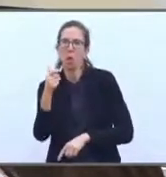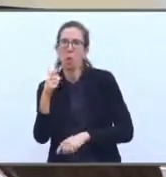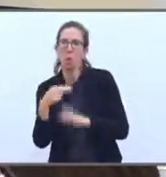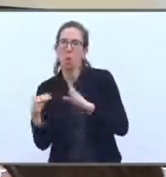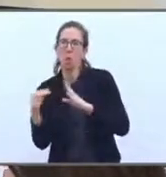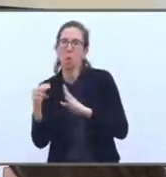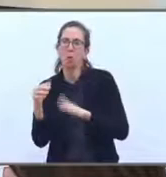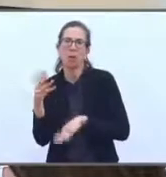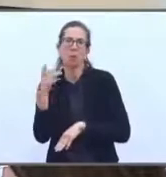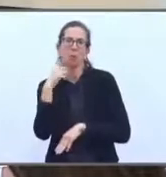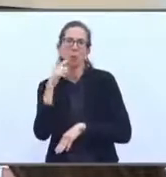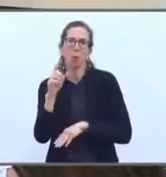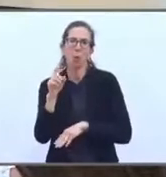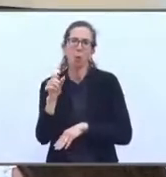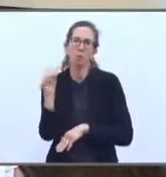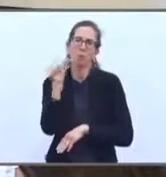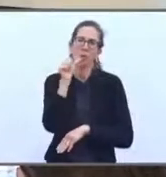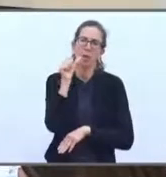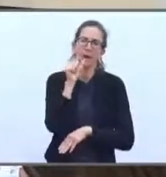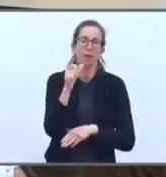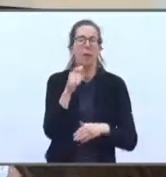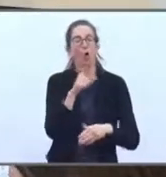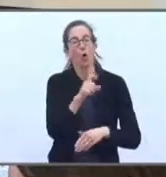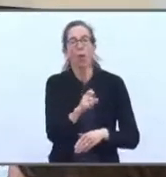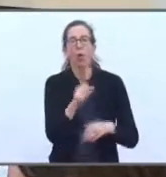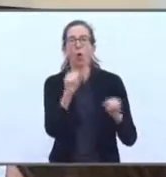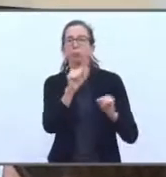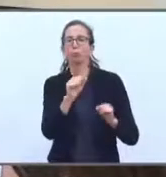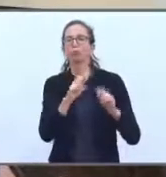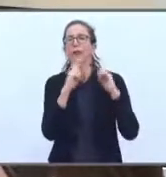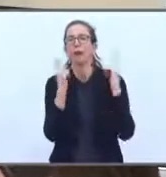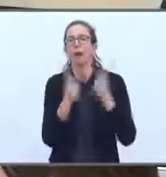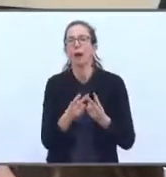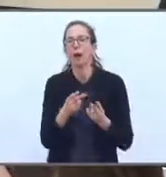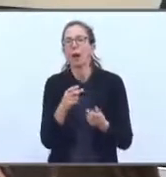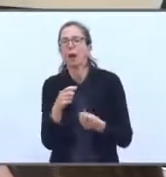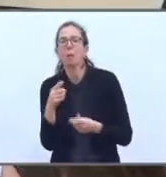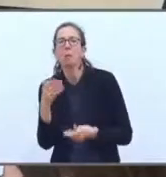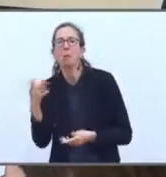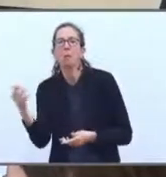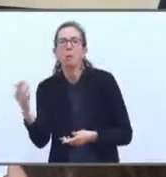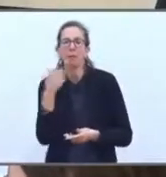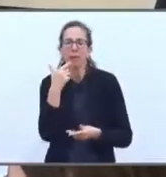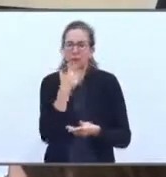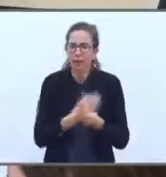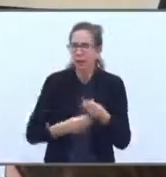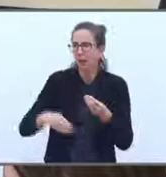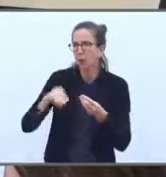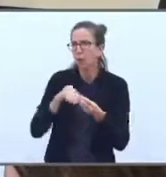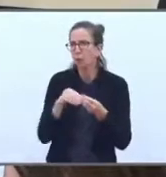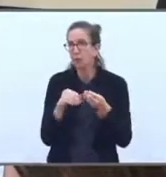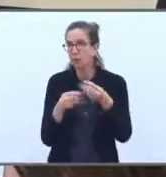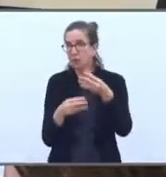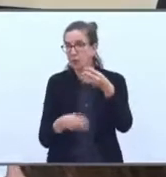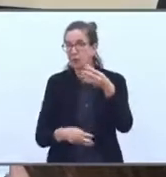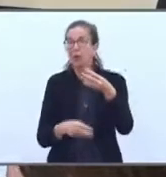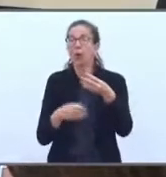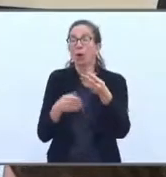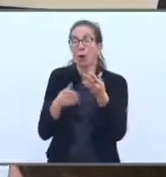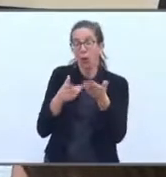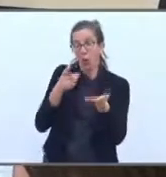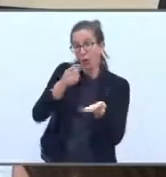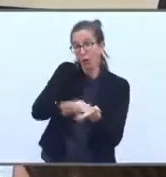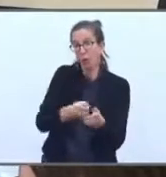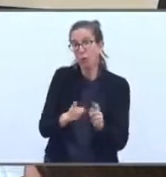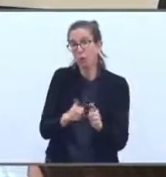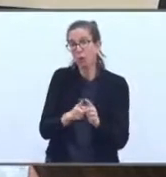1,37 € pour l'assainissement, auquel vous ajoutez la TVA sur l'eau et l'assainissement, qui n'est pas au même niveau, et la redevance pour l'agence